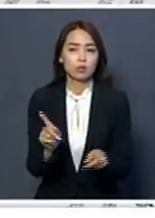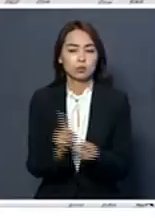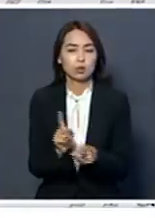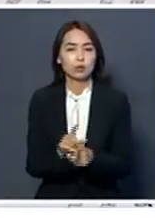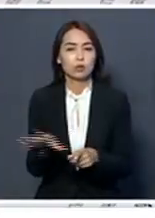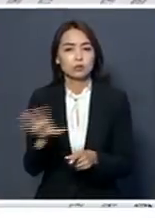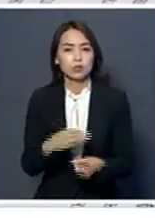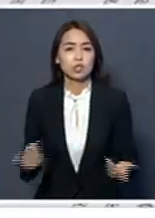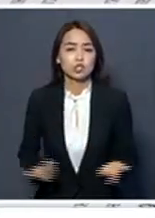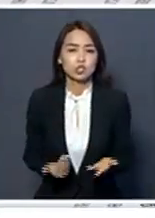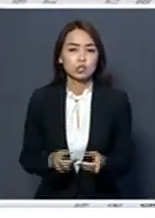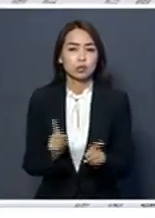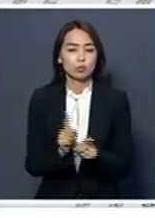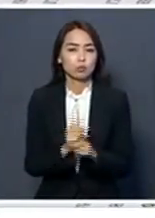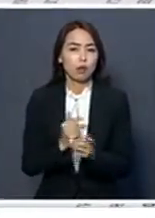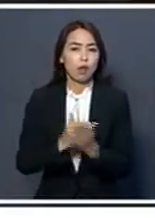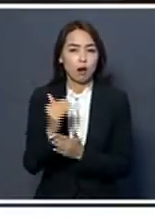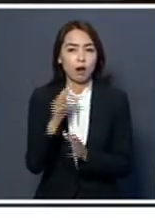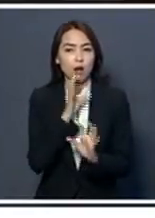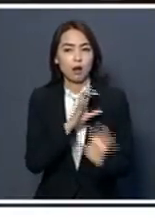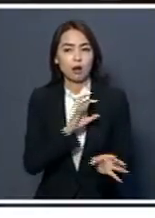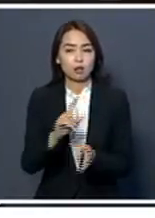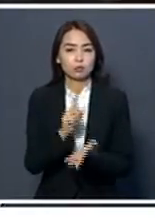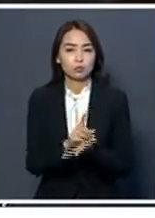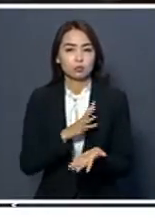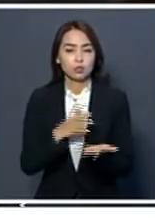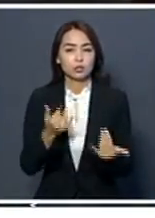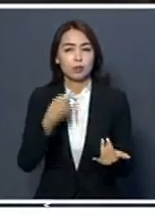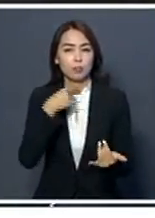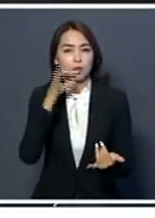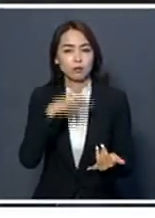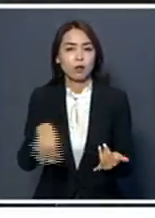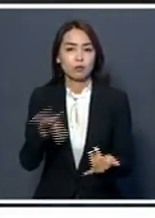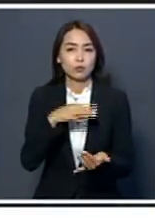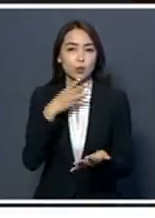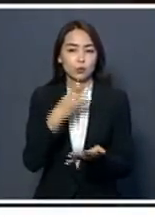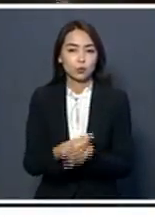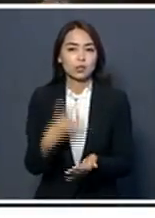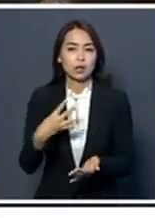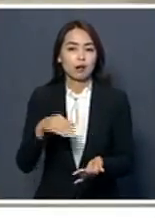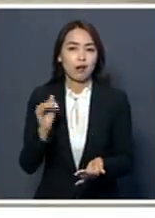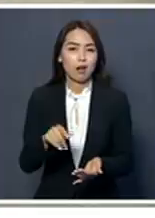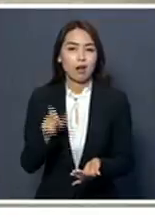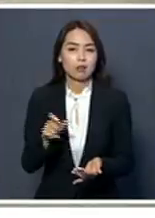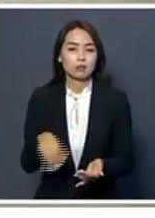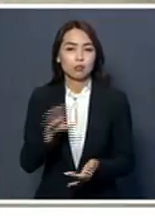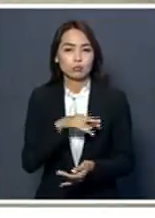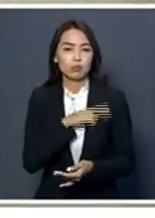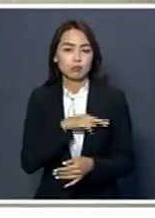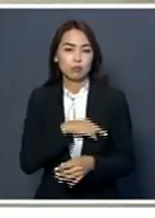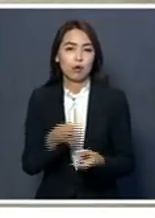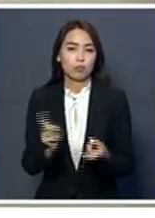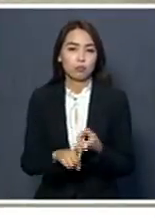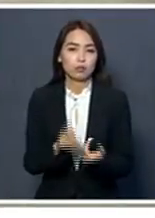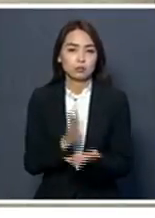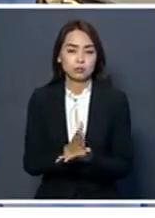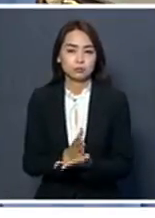дүниелерді насихаттау жоғары болуы тиіс. Сол үшін полицейлер елорданың 40-тан астам үкіметтік емес ұйымдармен байланыс орнатқан.